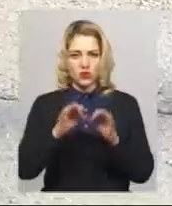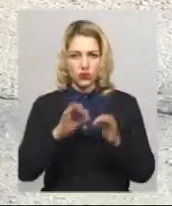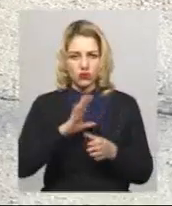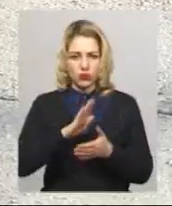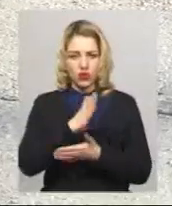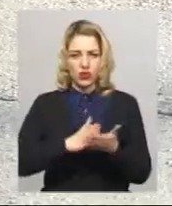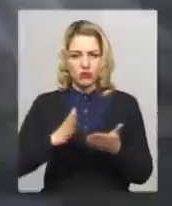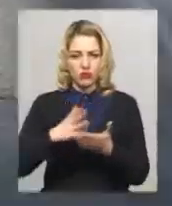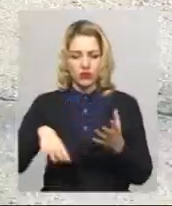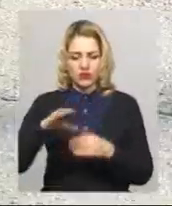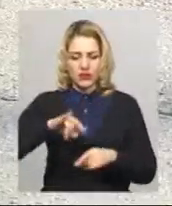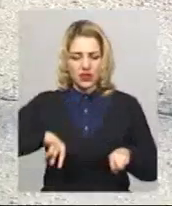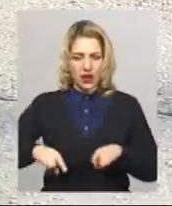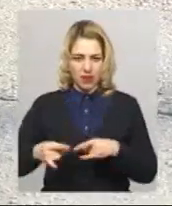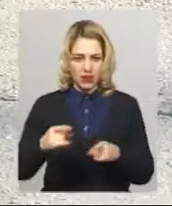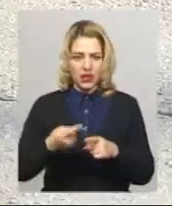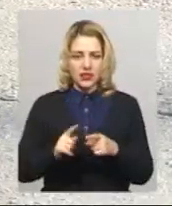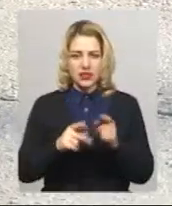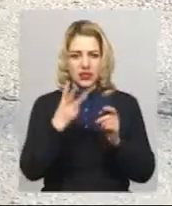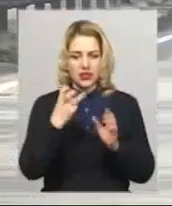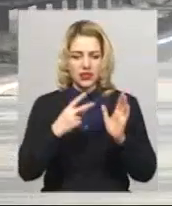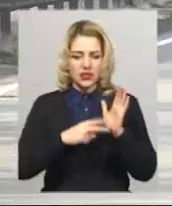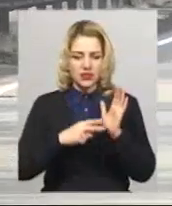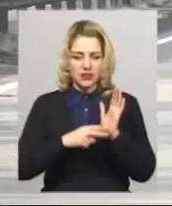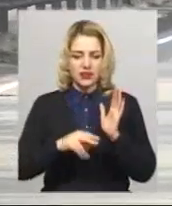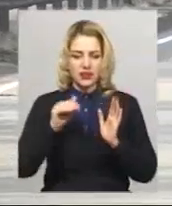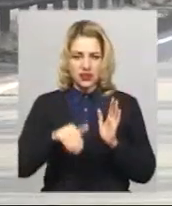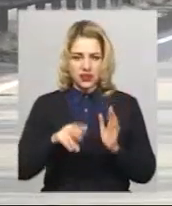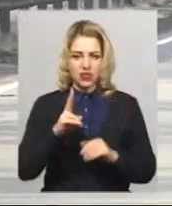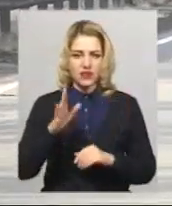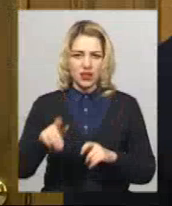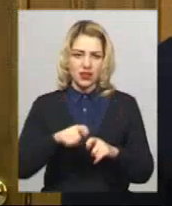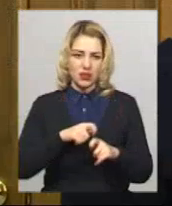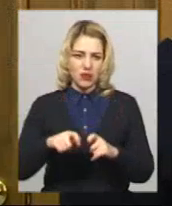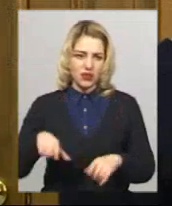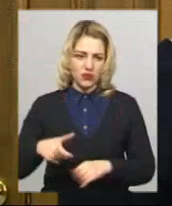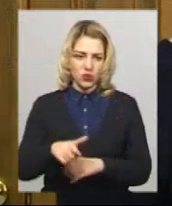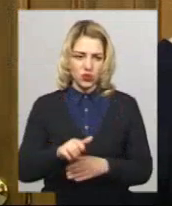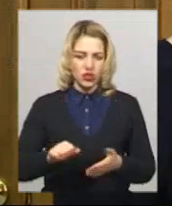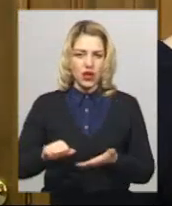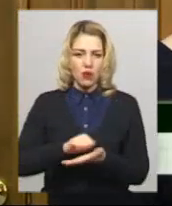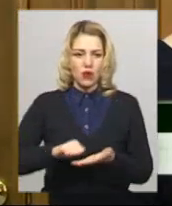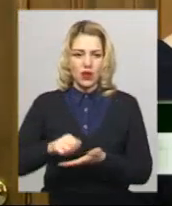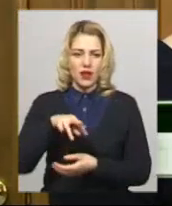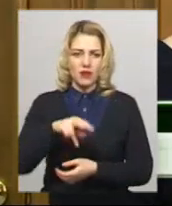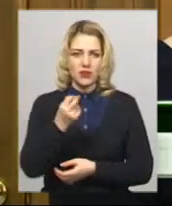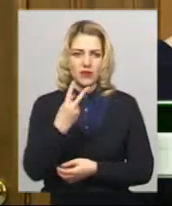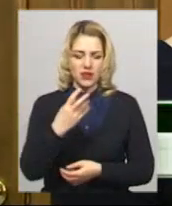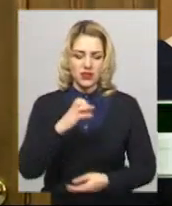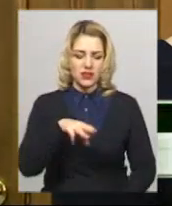які виявили працівники автодору. Це склало 370 тисяч квадратних метрів дорожнього покриття. Зокрема, ми обстежили М-12